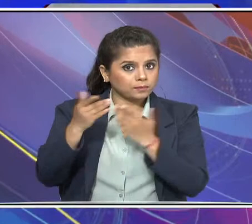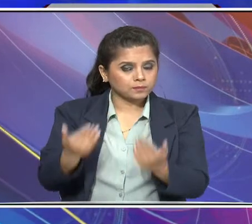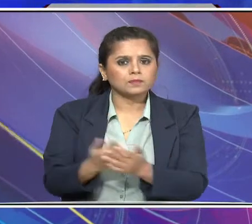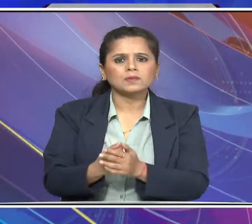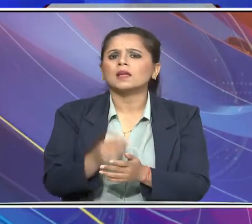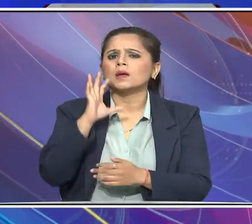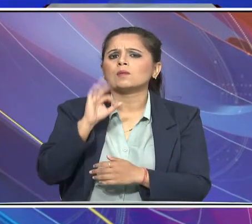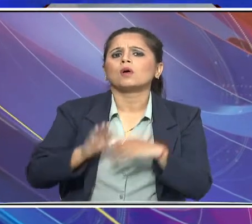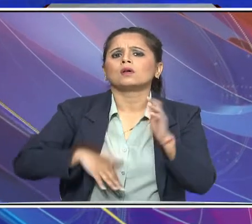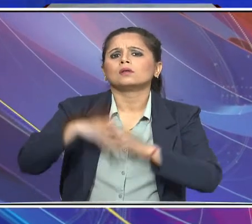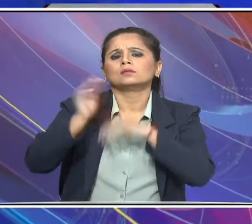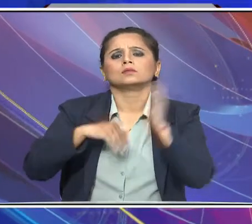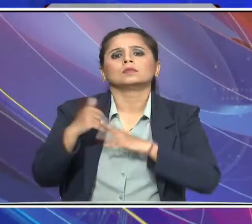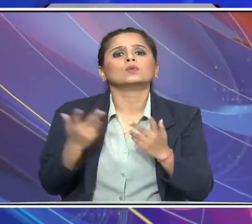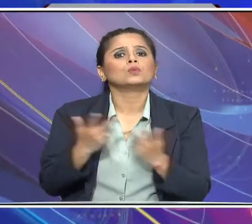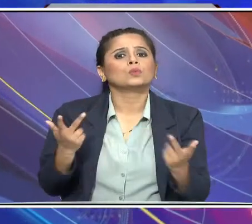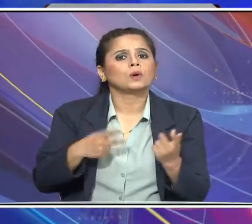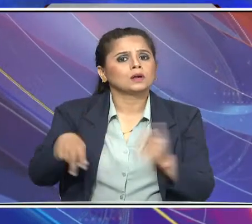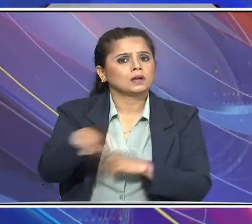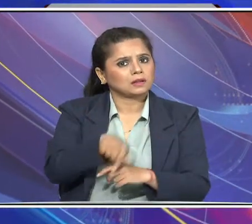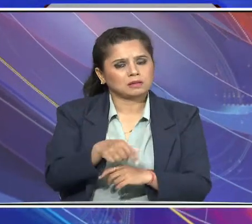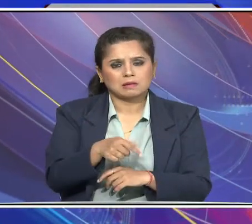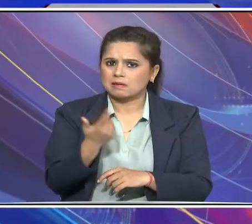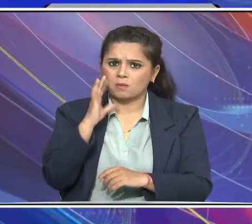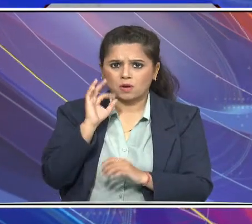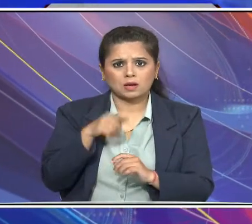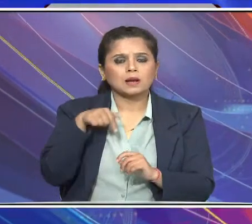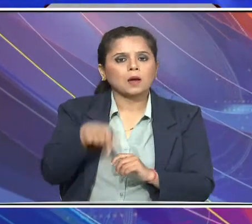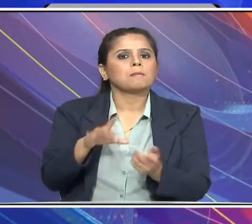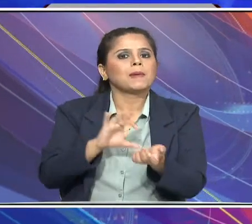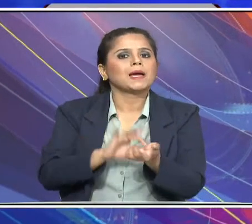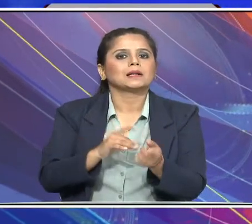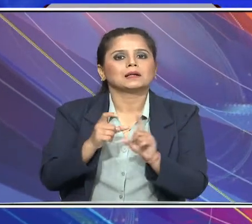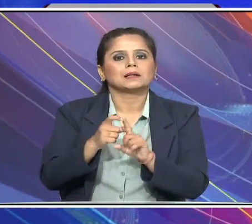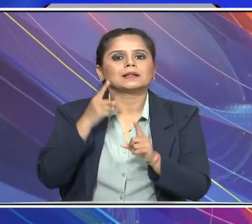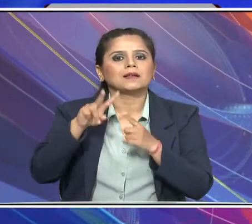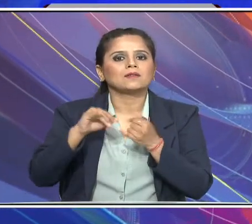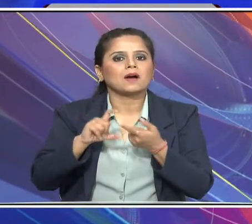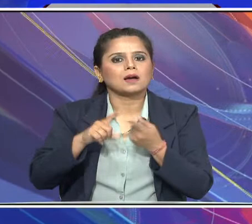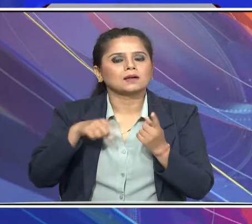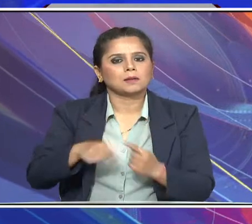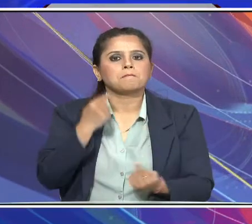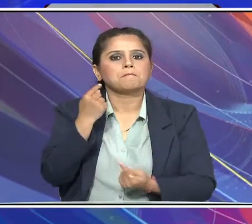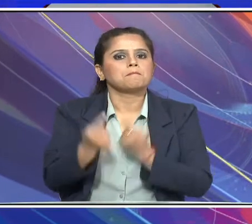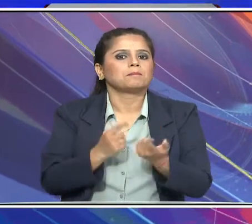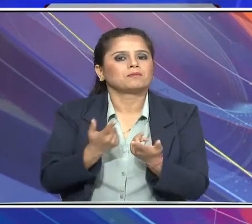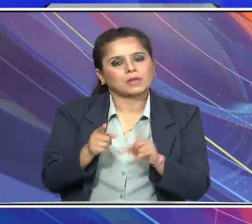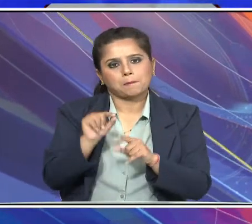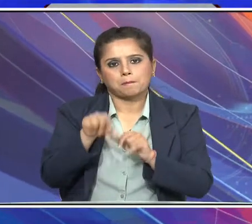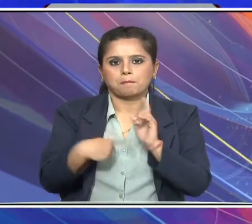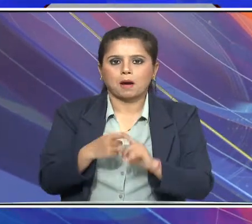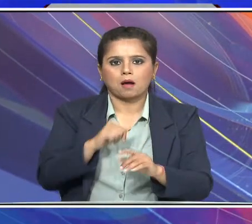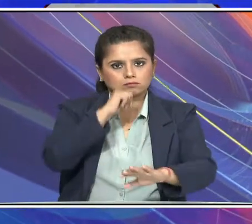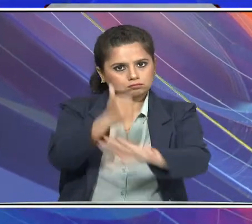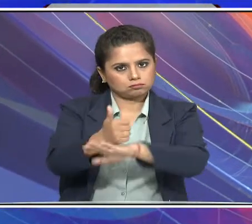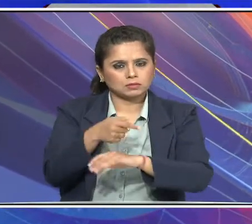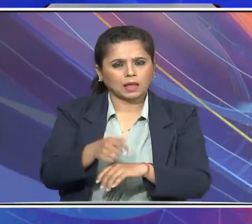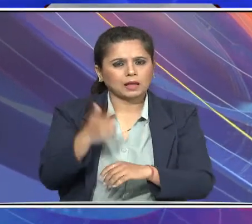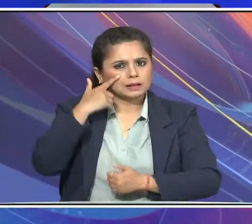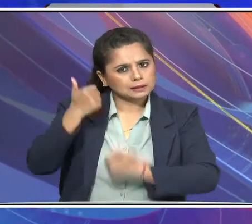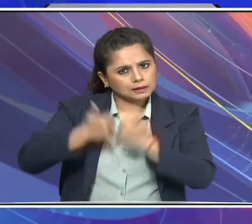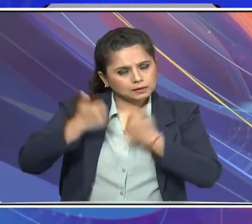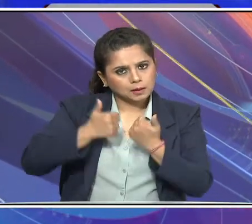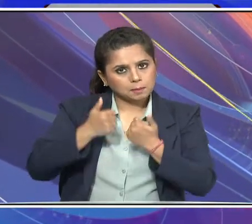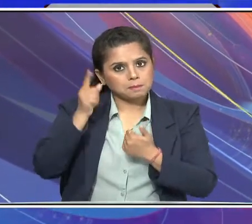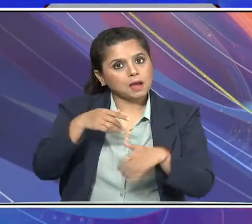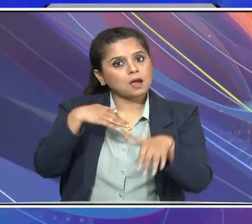इंफ्रास्ट्रक्चर की आवश्यकता होती है तो मेडिकल डिवाइस पार्क बना मेडिकल डिवाइस पार्क में टेस्टिंग फैसिलिटी कैसे